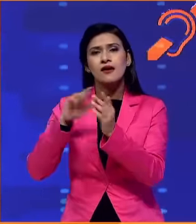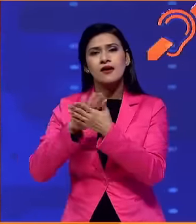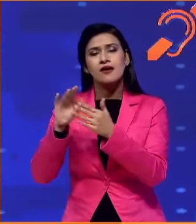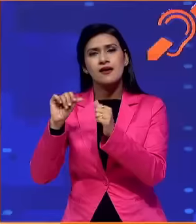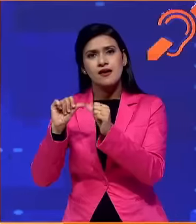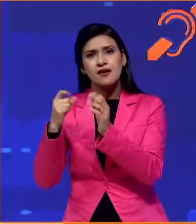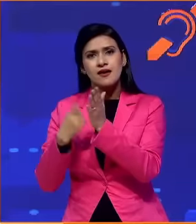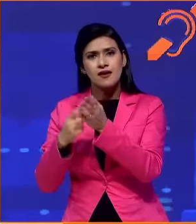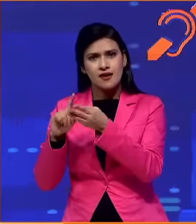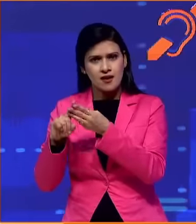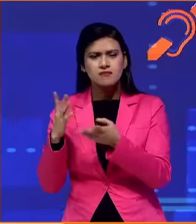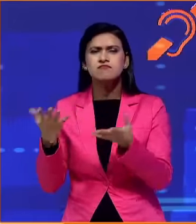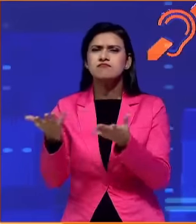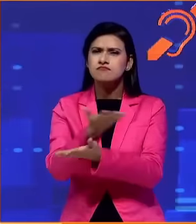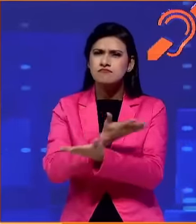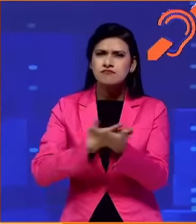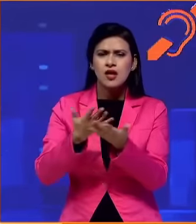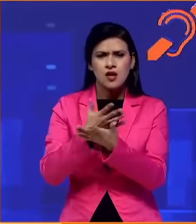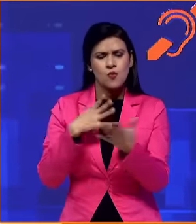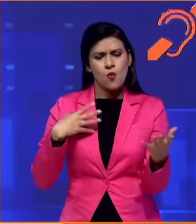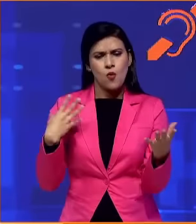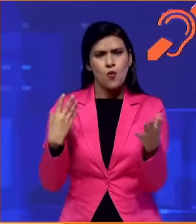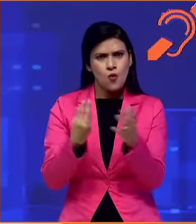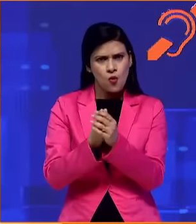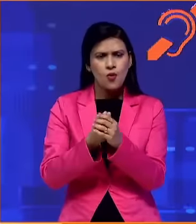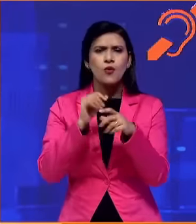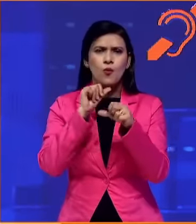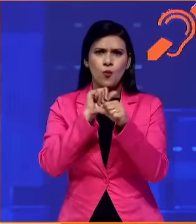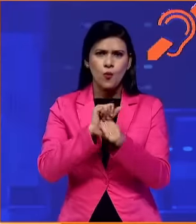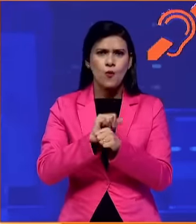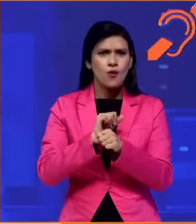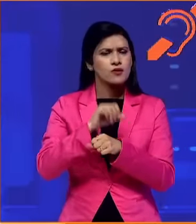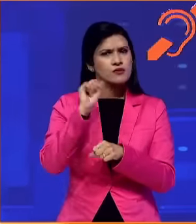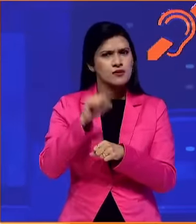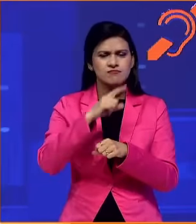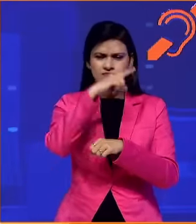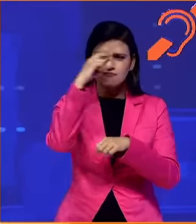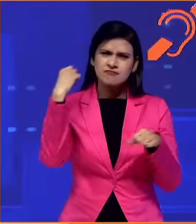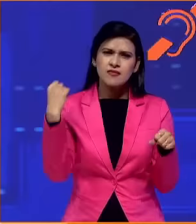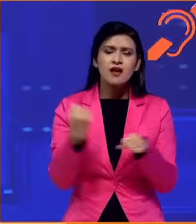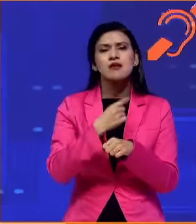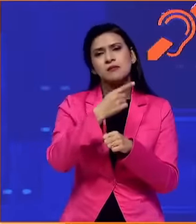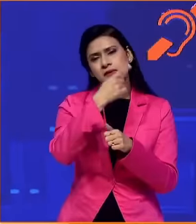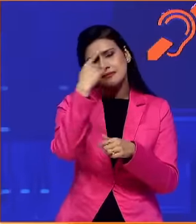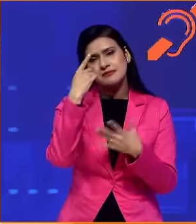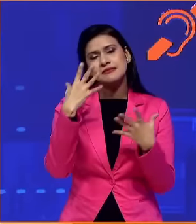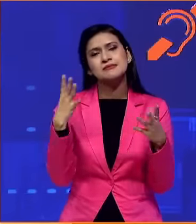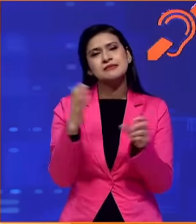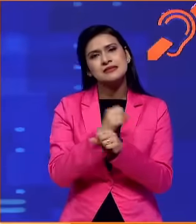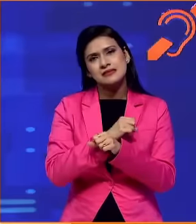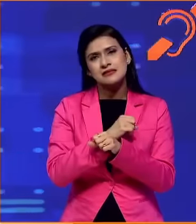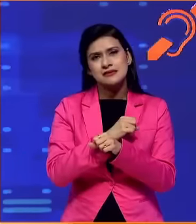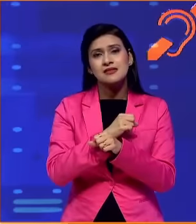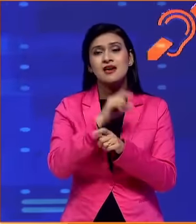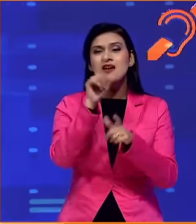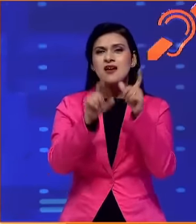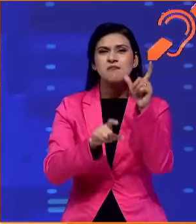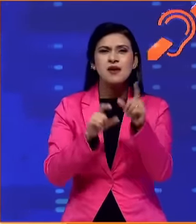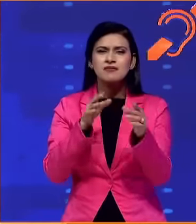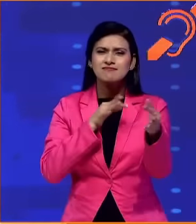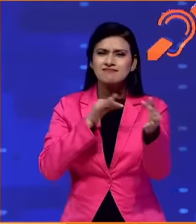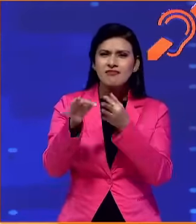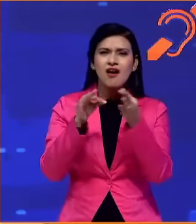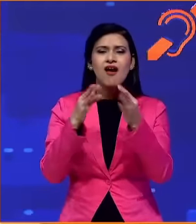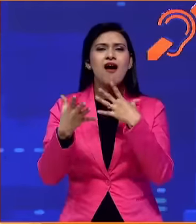बीतगयासोबीतगया।हम आगामीचुनावमिलकरलड़ेंगे।हमने बहुतमेहनतभीकी,लेकिन दुर्भाग्यवशहमजनताकोसमझानेमेंसफलनहींहोसके। लेकिनमैंयह